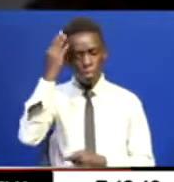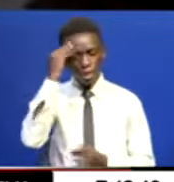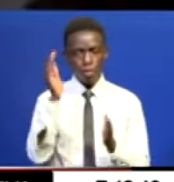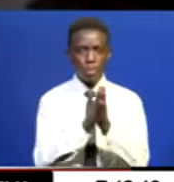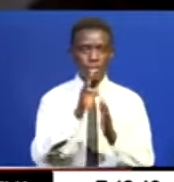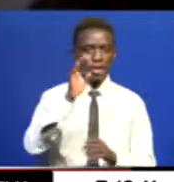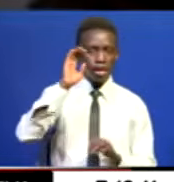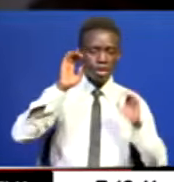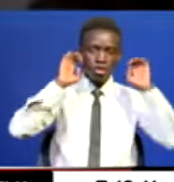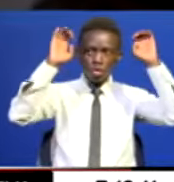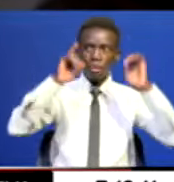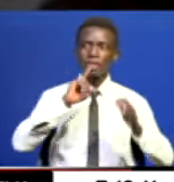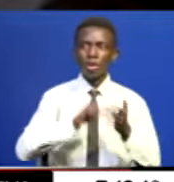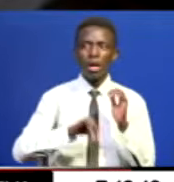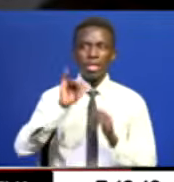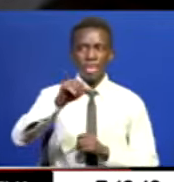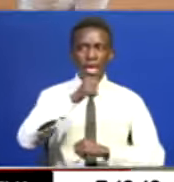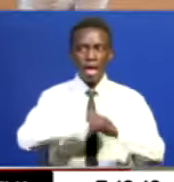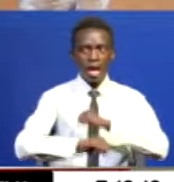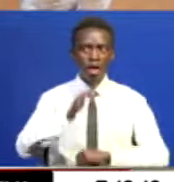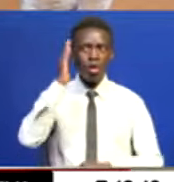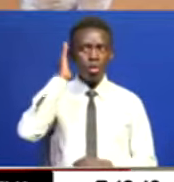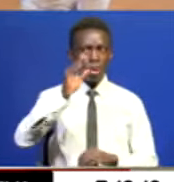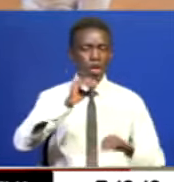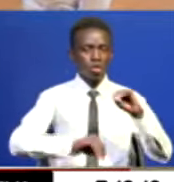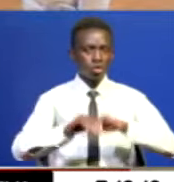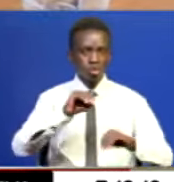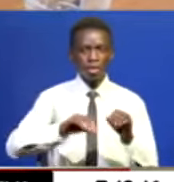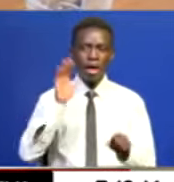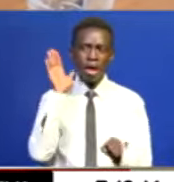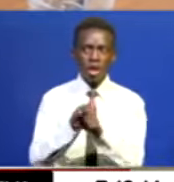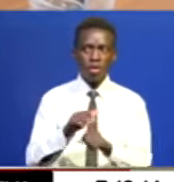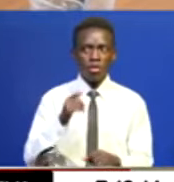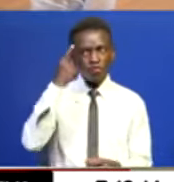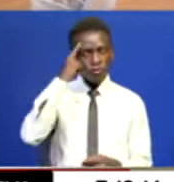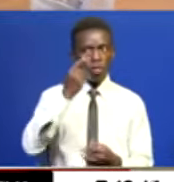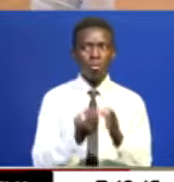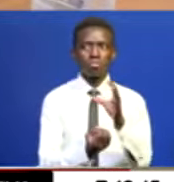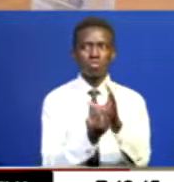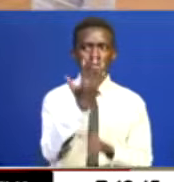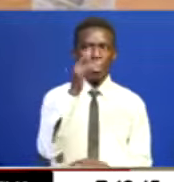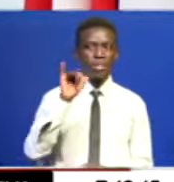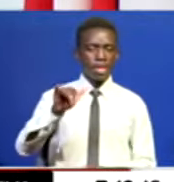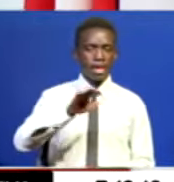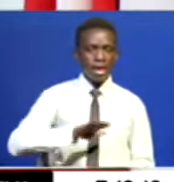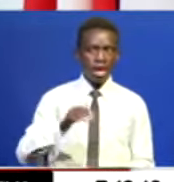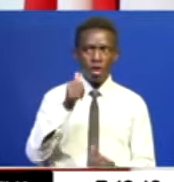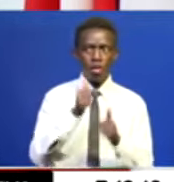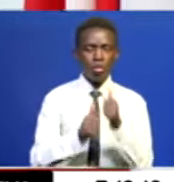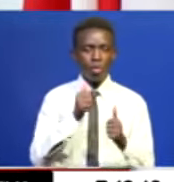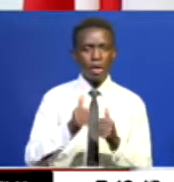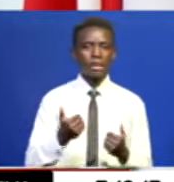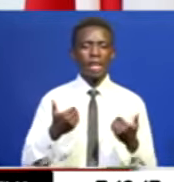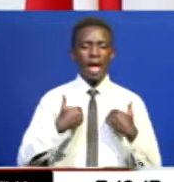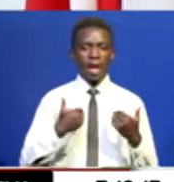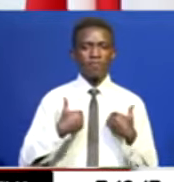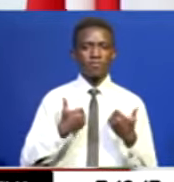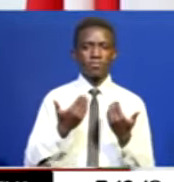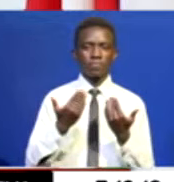akitumai kuwa juhudi hizo zitachangia pakubwa kukua kwa eneo hilo lililotelekezwa. This